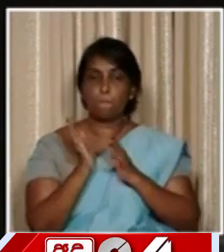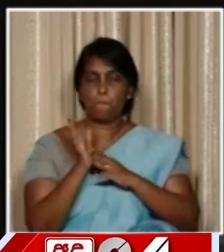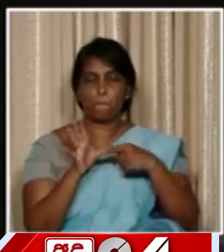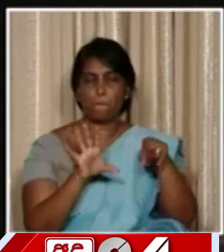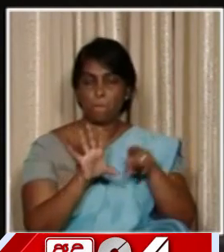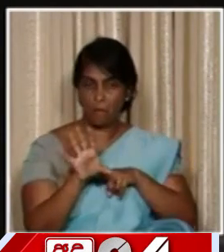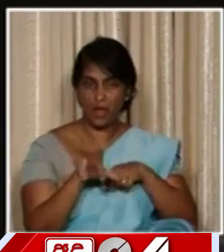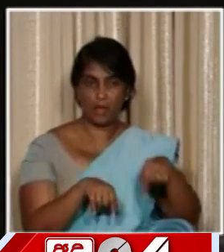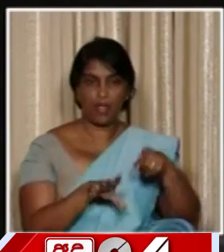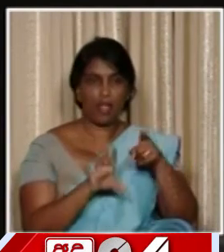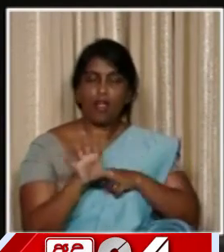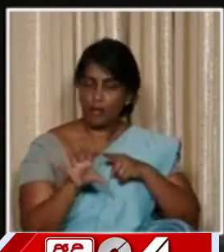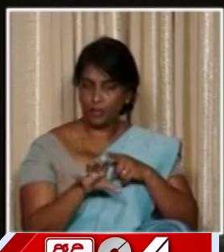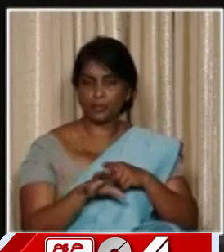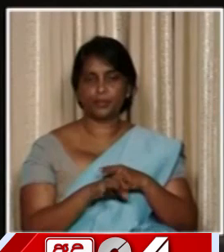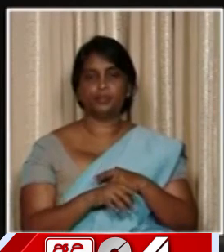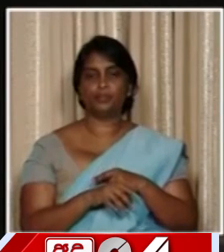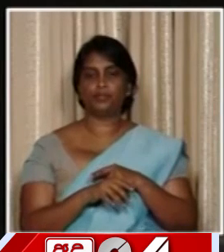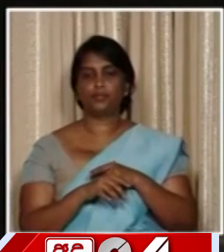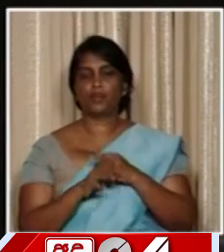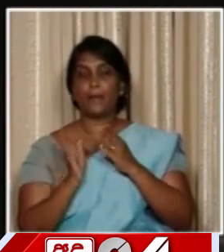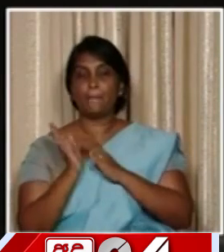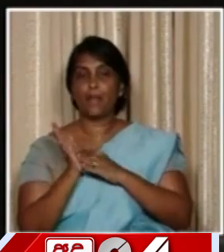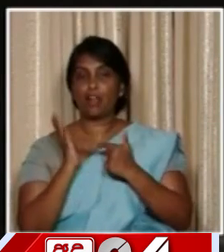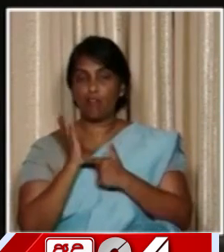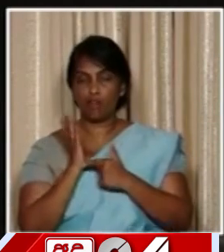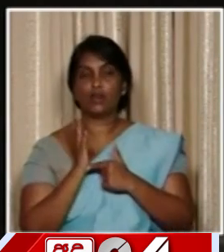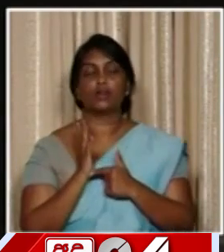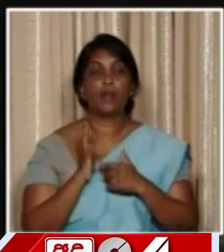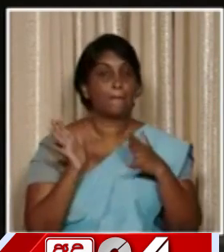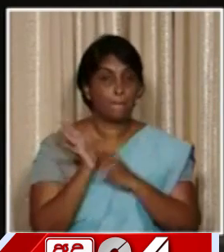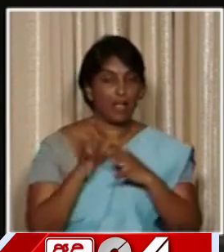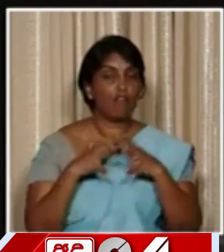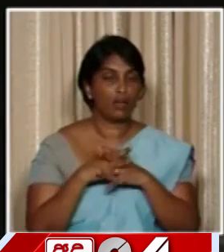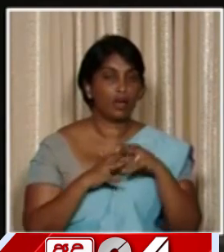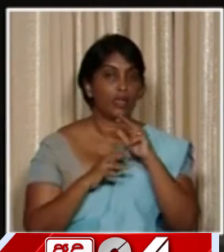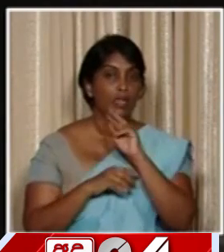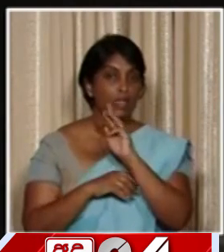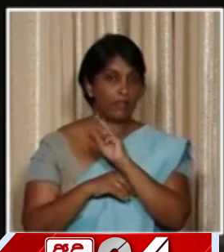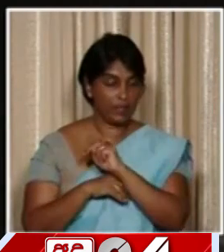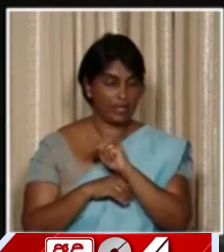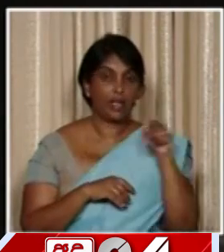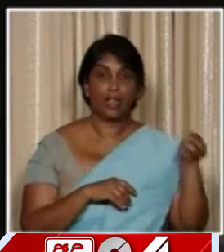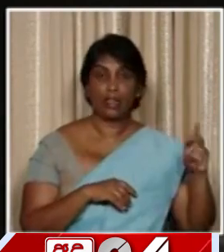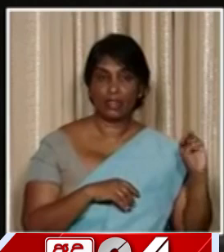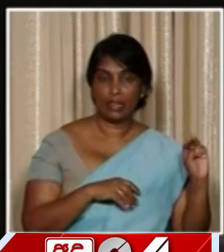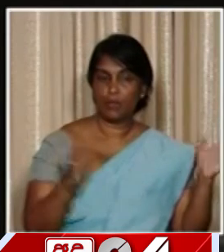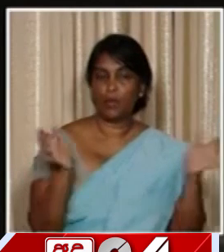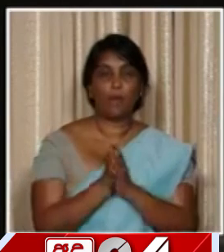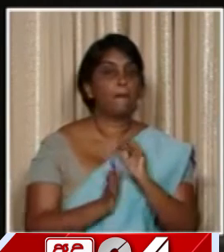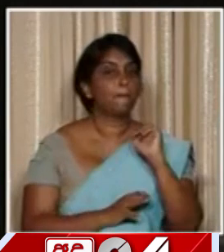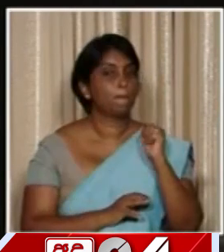මාසේ මේ අවුරුද්දේ. එතකොට මෙගවට් 20ක් තියෙනවා මතුගම. ඒ මෙගවට් 20යි මේ මෙගවට් 30යි මෙගවට් 50ක ධාරිතාවෙන්